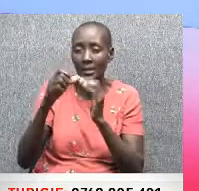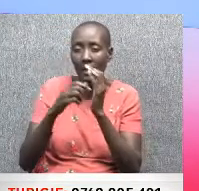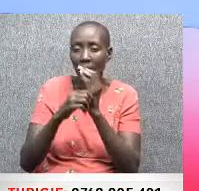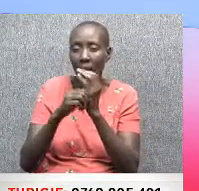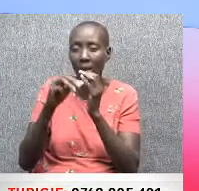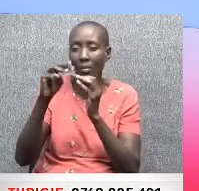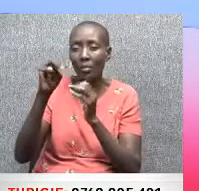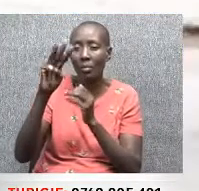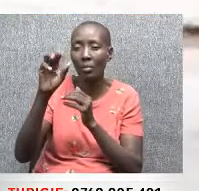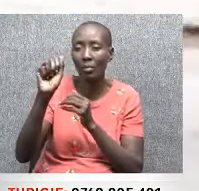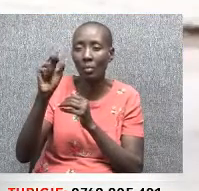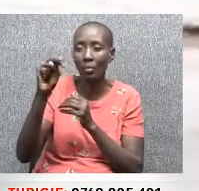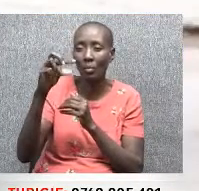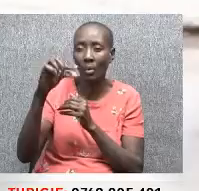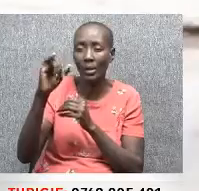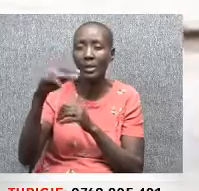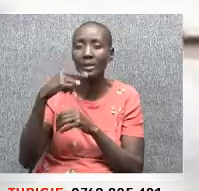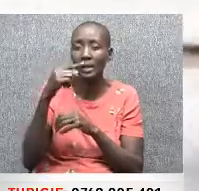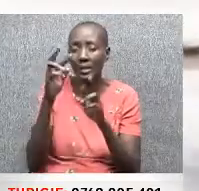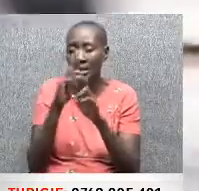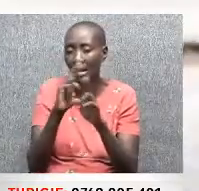hiyo.